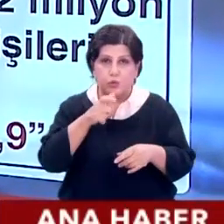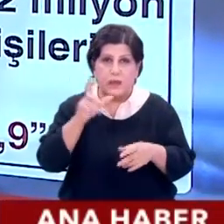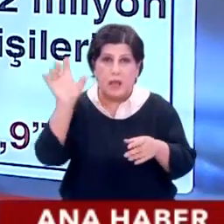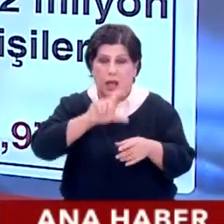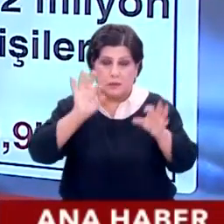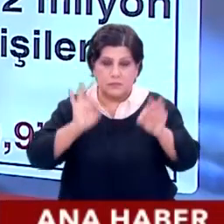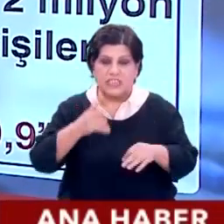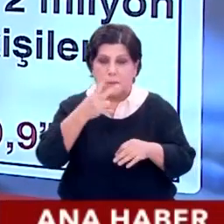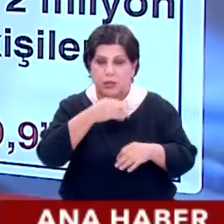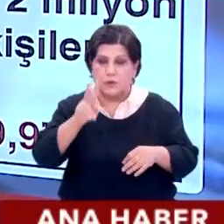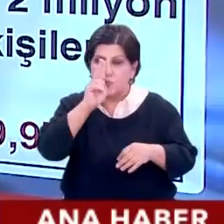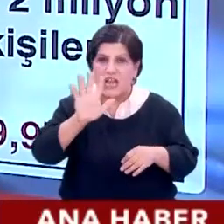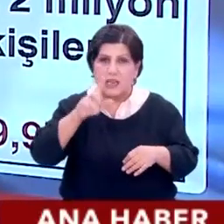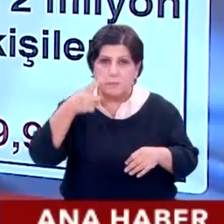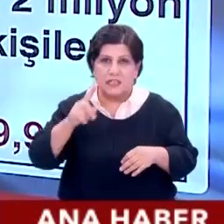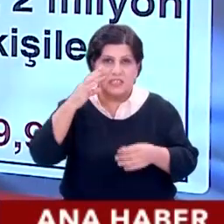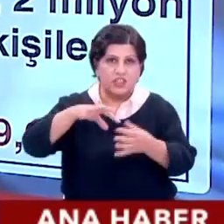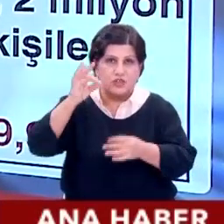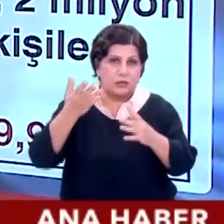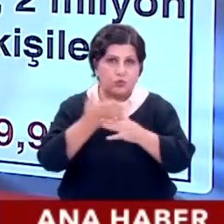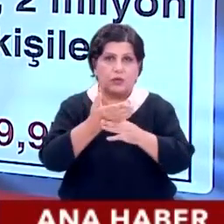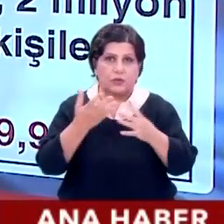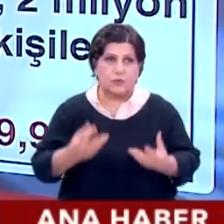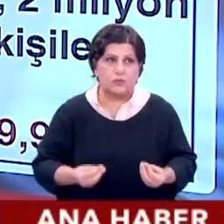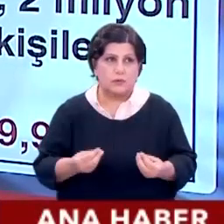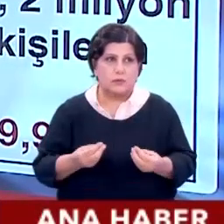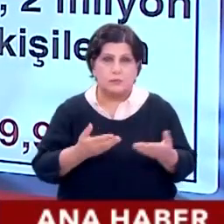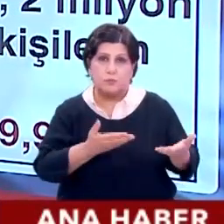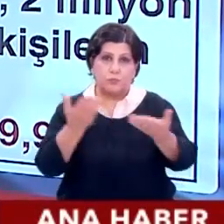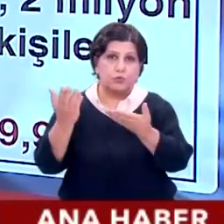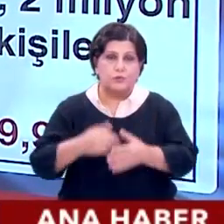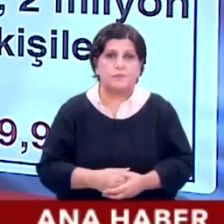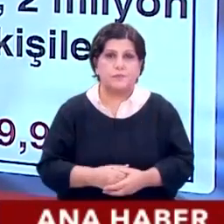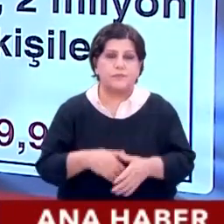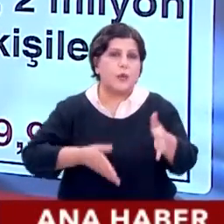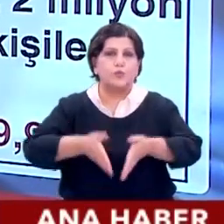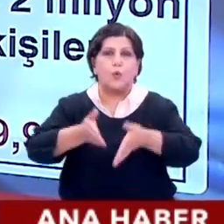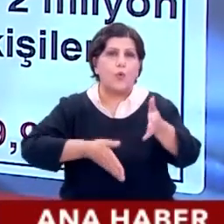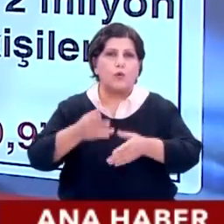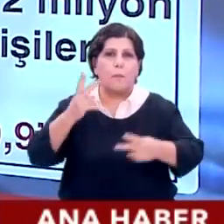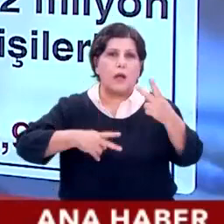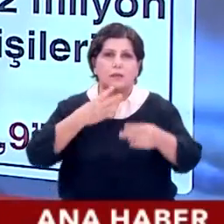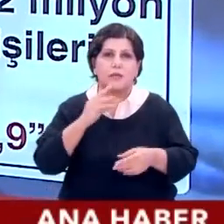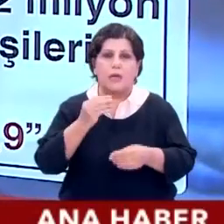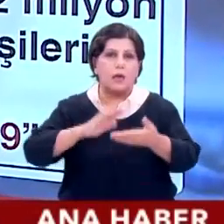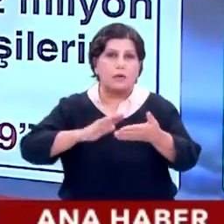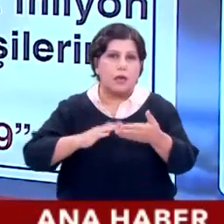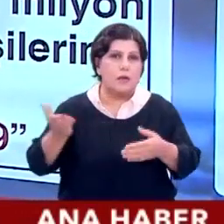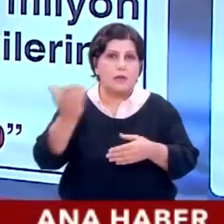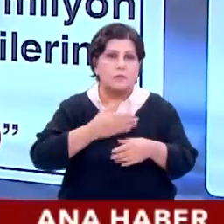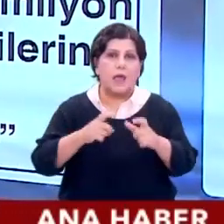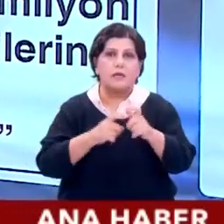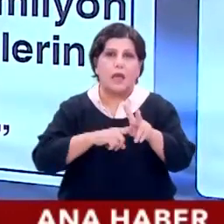itibariyle 2 milyon 250 bin kişiye ulaşacak Buyurun sokakta bazı genç arkadaşlarım